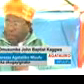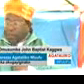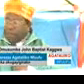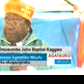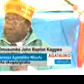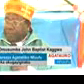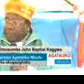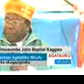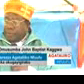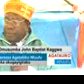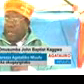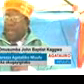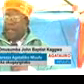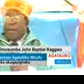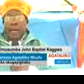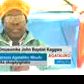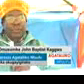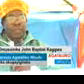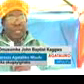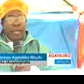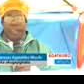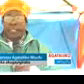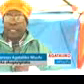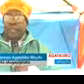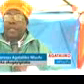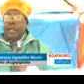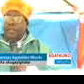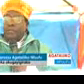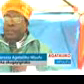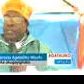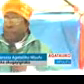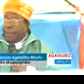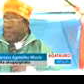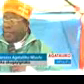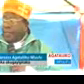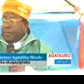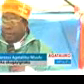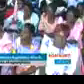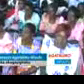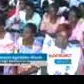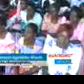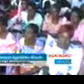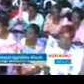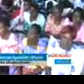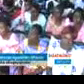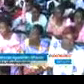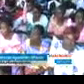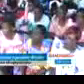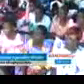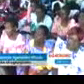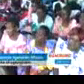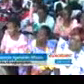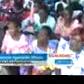ebiri actual akaana baakasudde yakazadde olina akasuula si byabaddeko eggulo. Ono